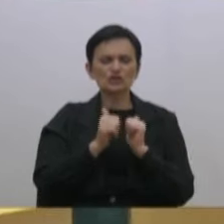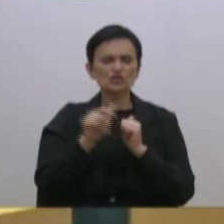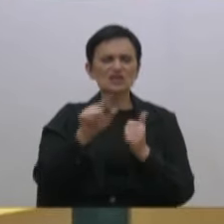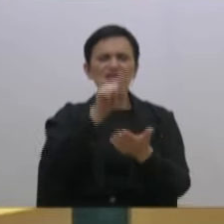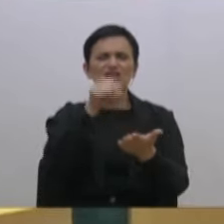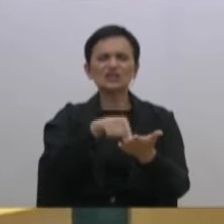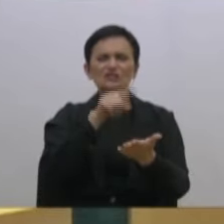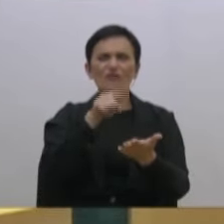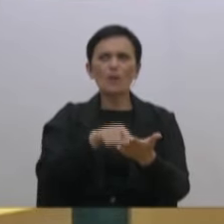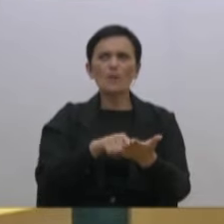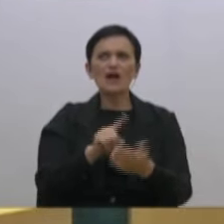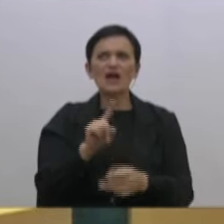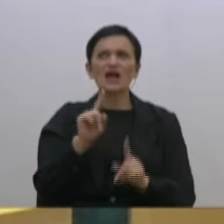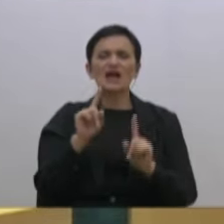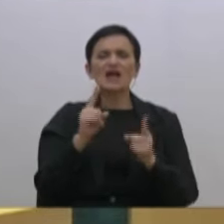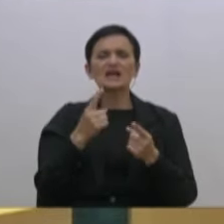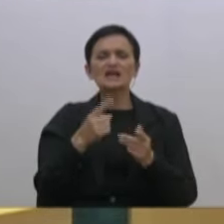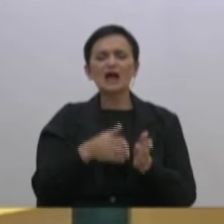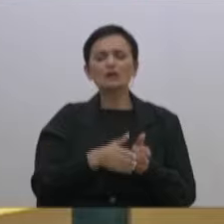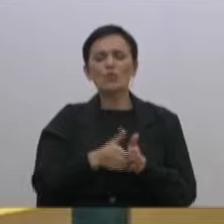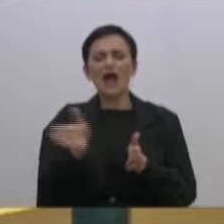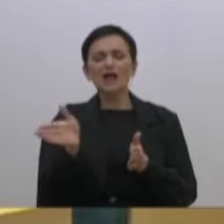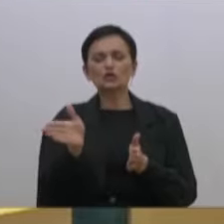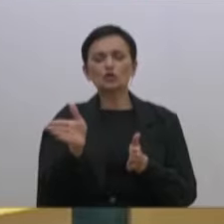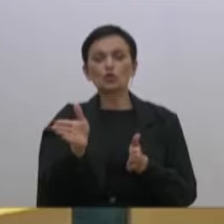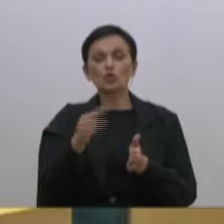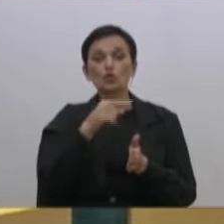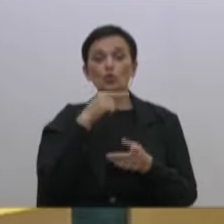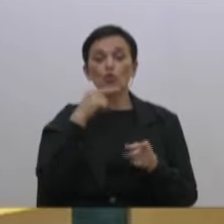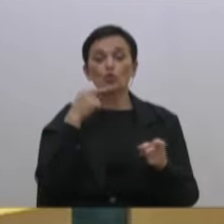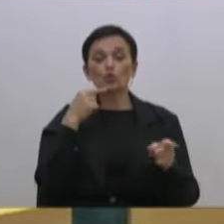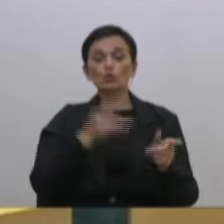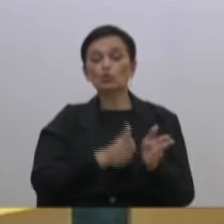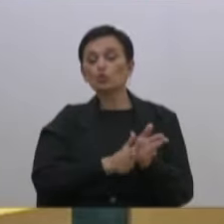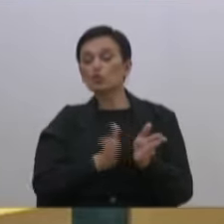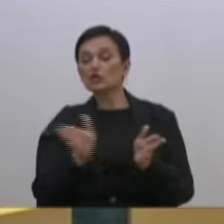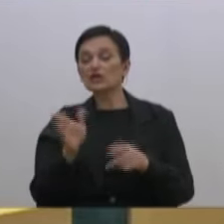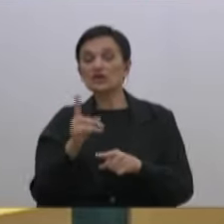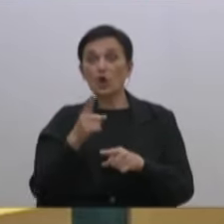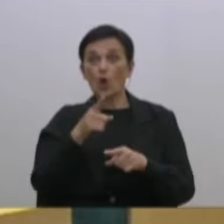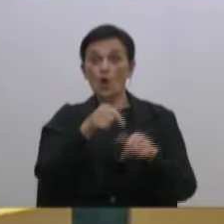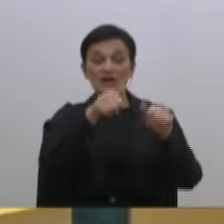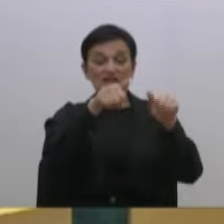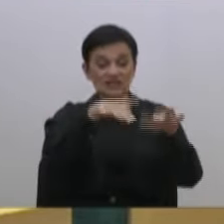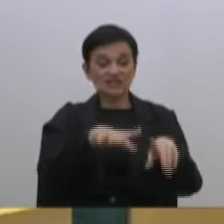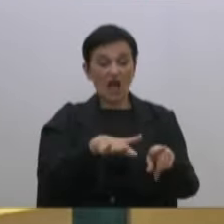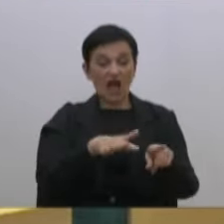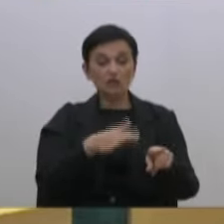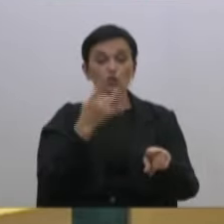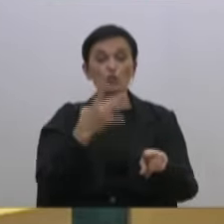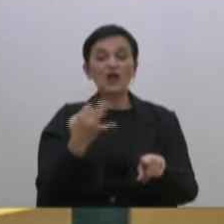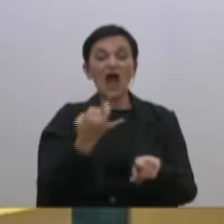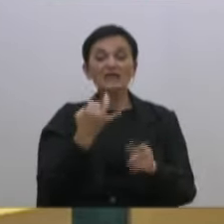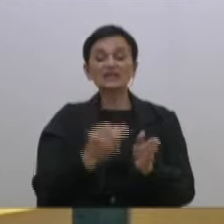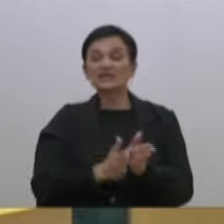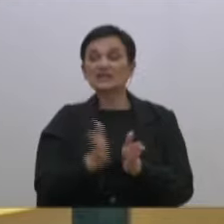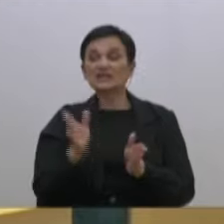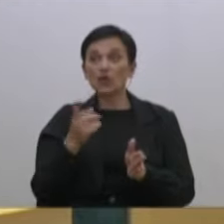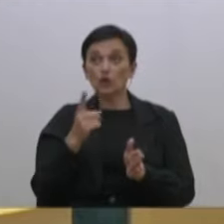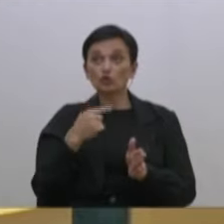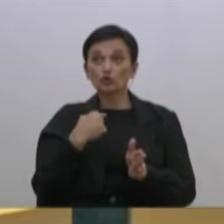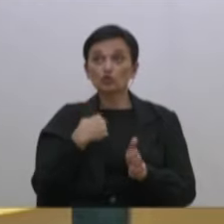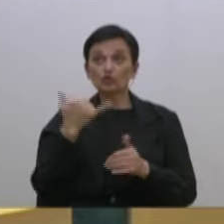იცით? რატომ გადაუხვიეთ რუსეთისაგან? ანუ იმან დაადგინა რომ გადაუხვიეთ და რატომ აინტერესებს უბრალოდ? იქ ვარ